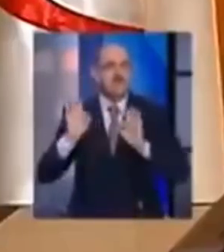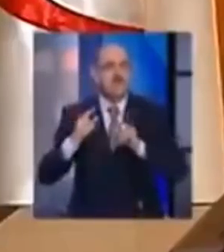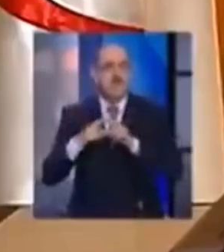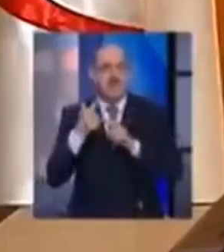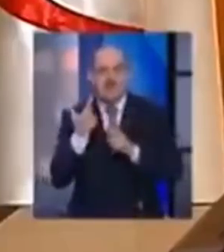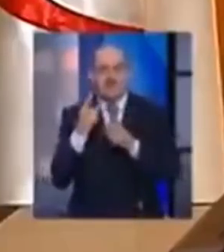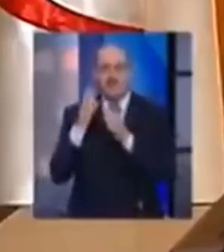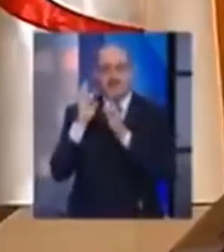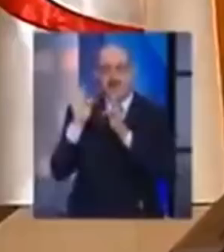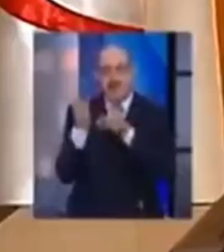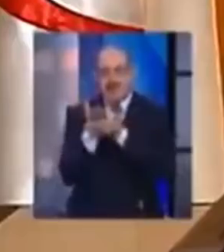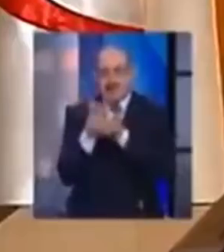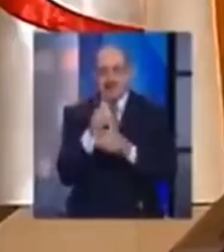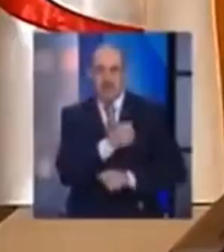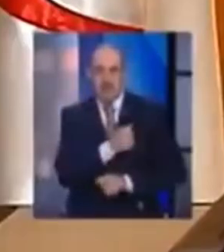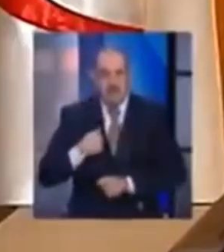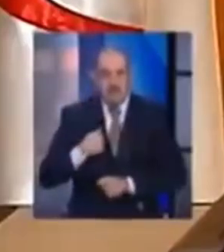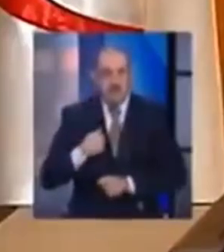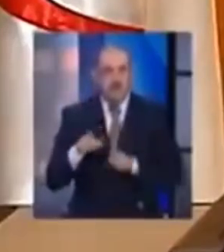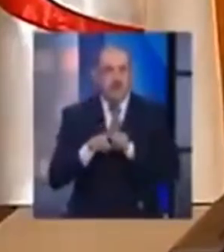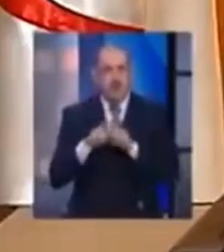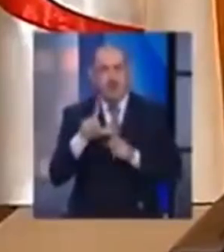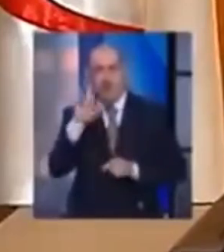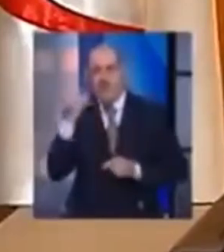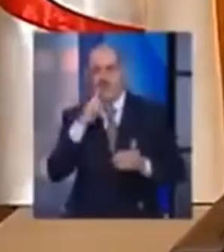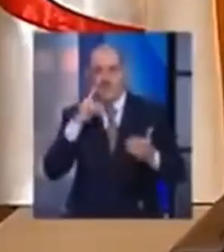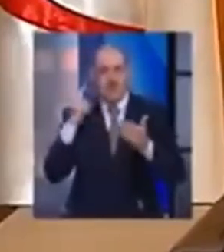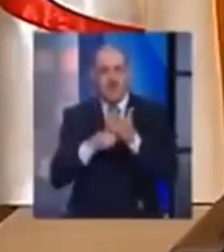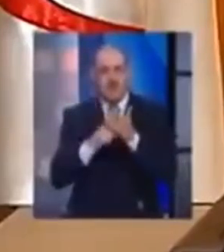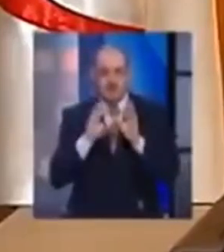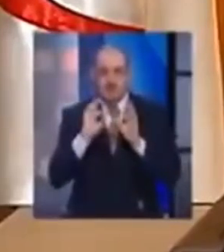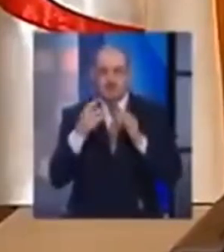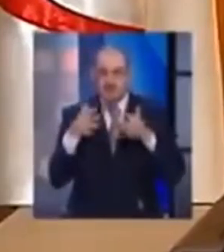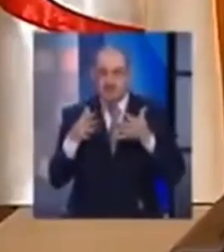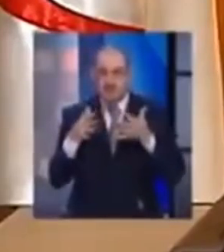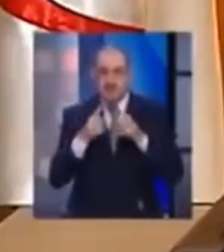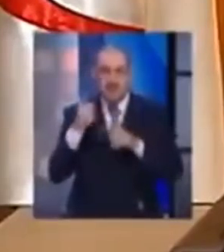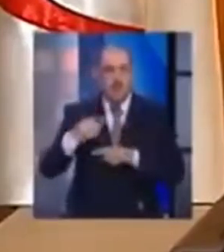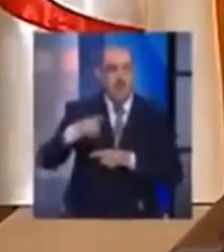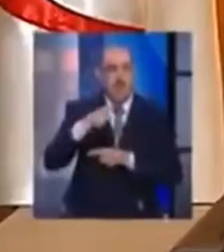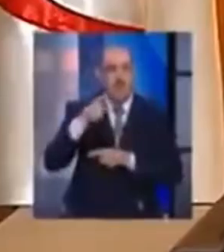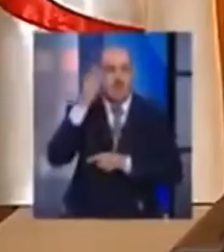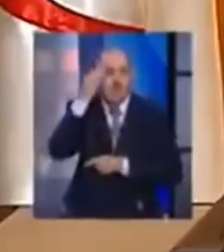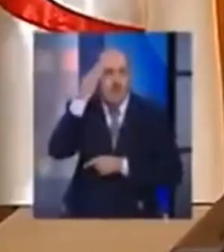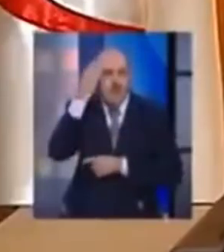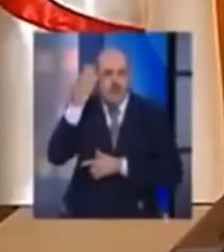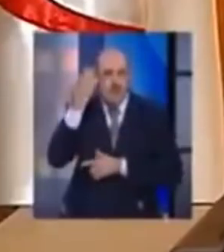التكفل الاجتماعي، بدون ما نسرد كل القرارات اللي خديناها في وقتها، انتم تعرفوا أن